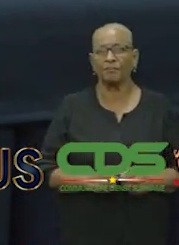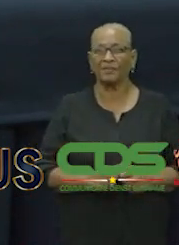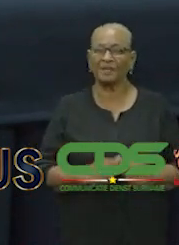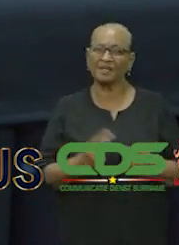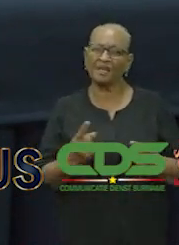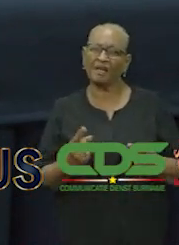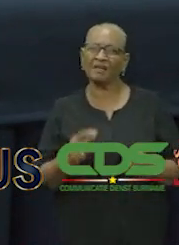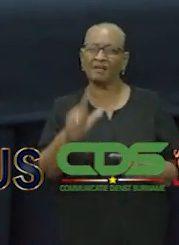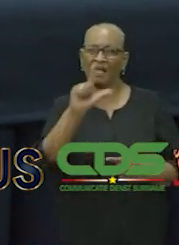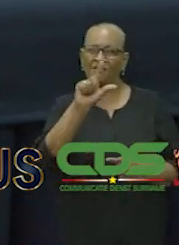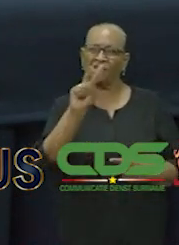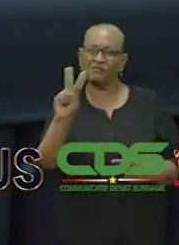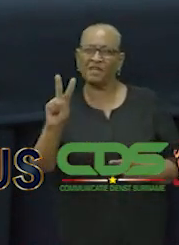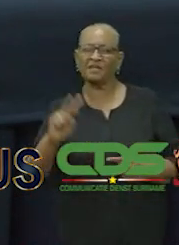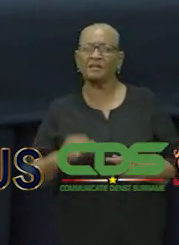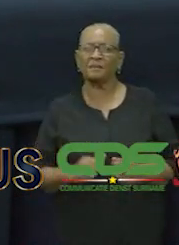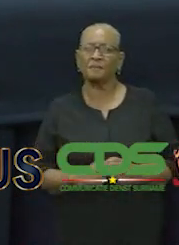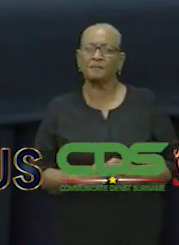LVV betreft,